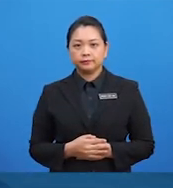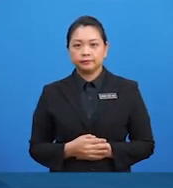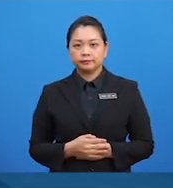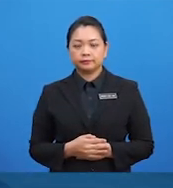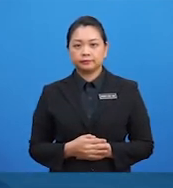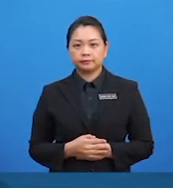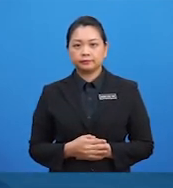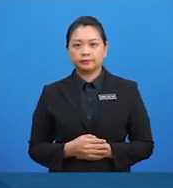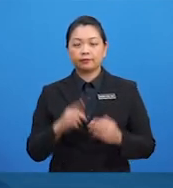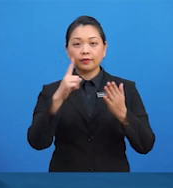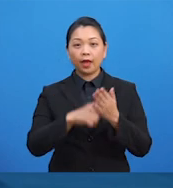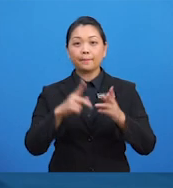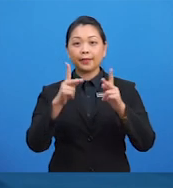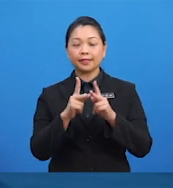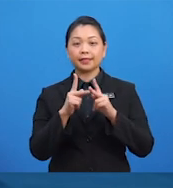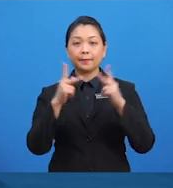Apa khabar semua?